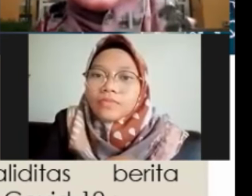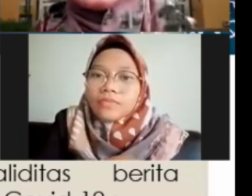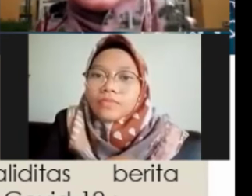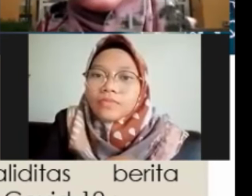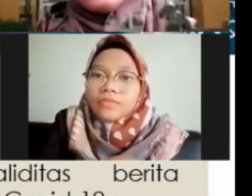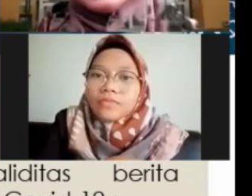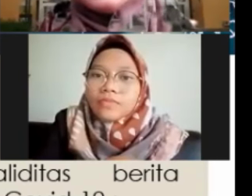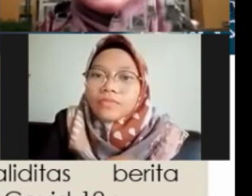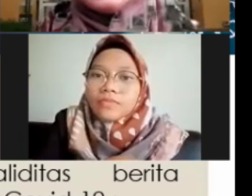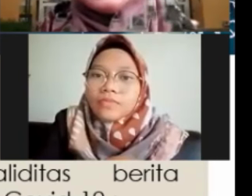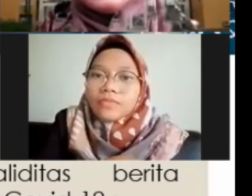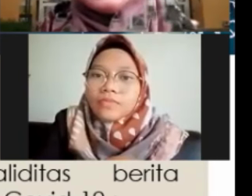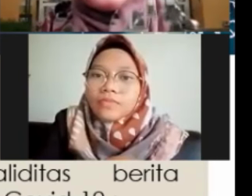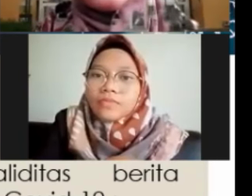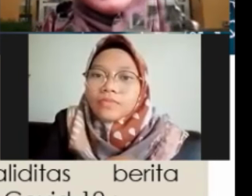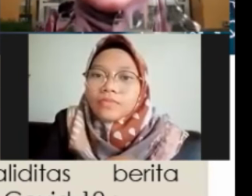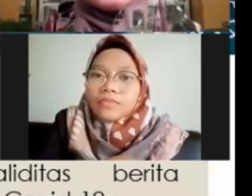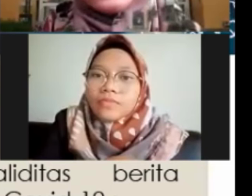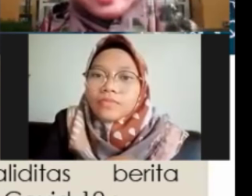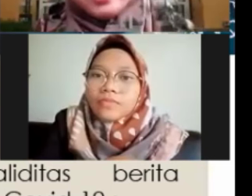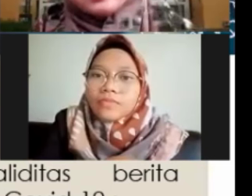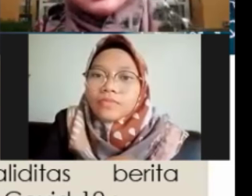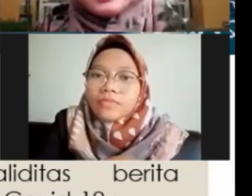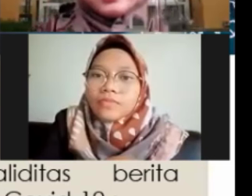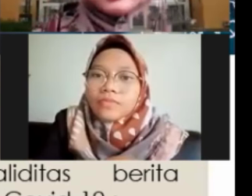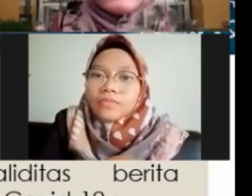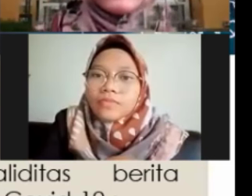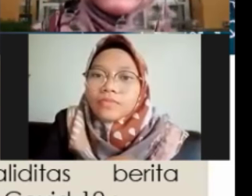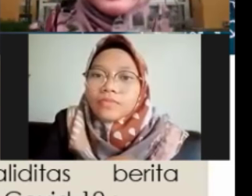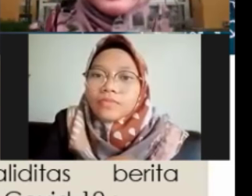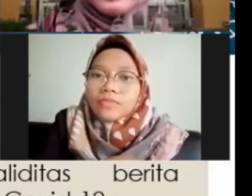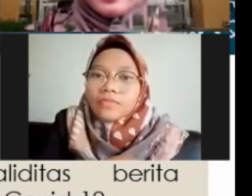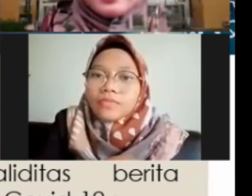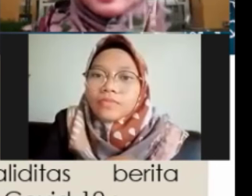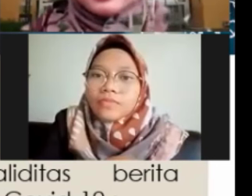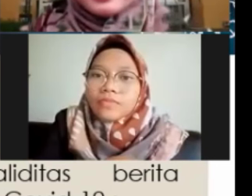seorang ahli atau pihak yang berwenang, seperti itu. Slide berikutnya.